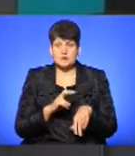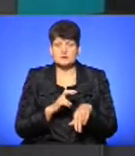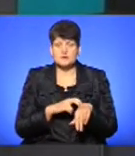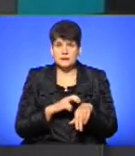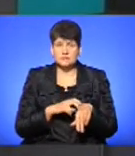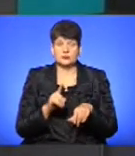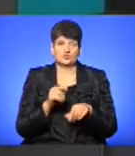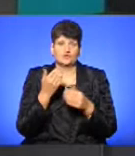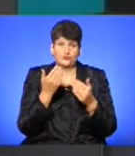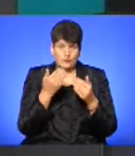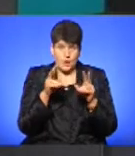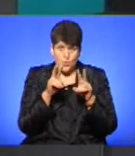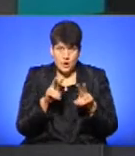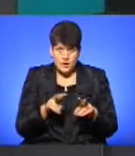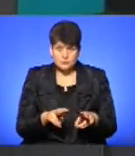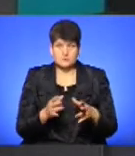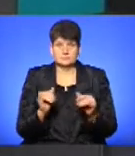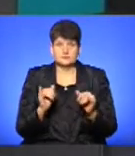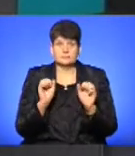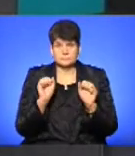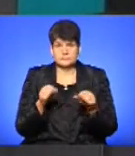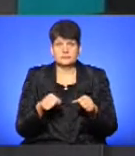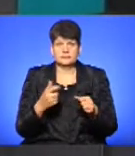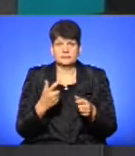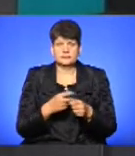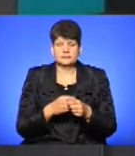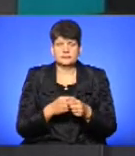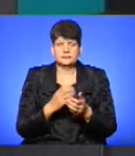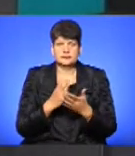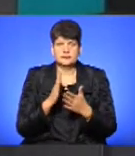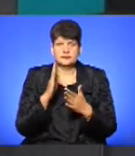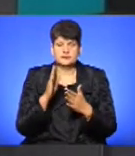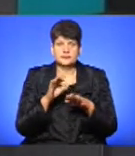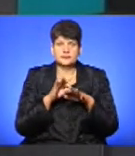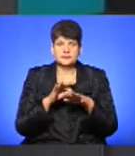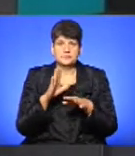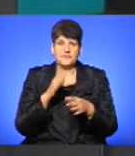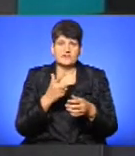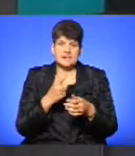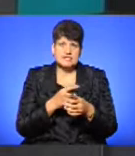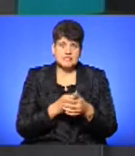ви оглянуті і можете бути вакциновані. І, відповідно, має бути проведена вакцинація.